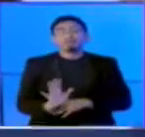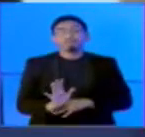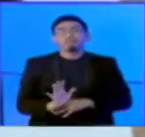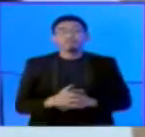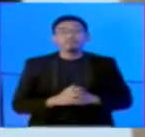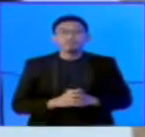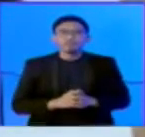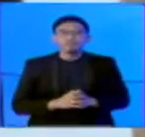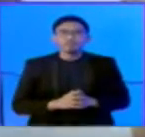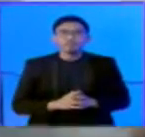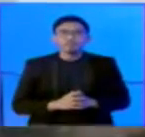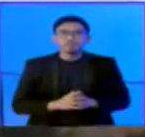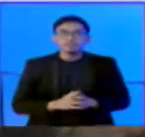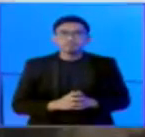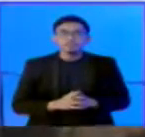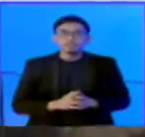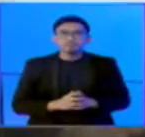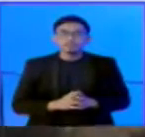masing-masing.